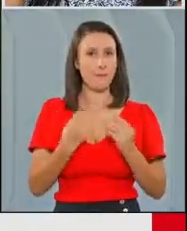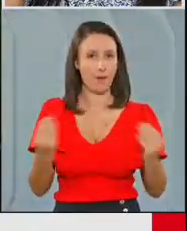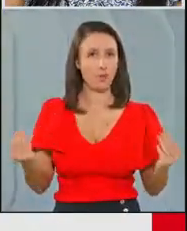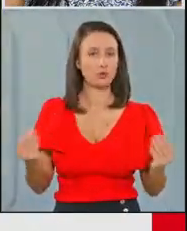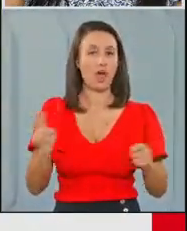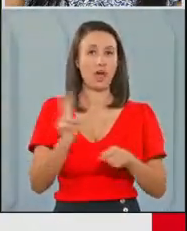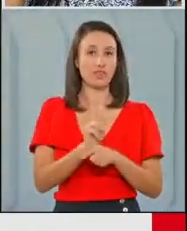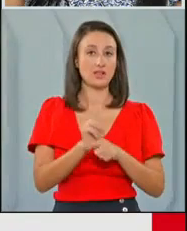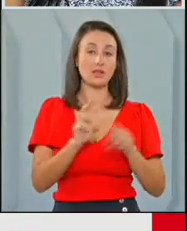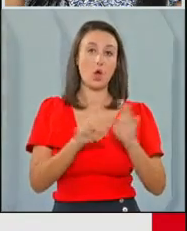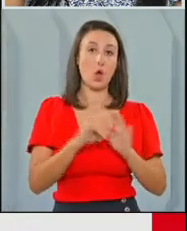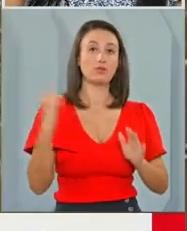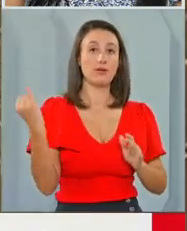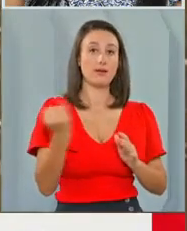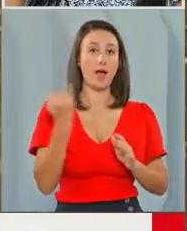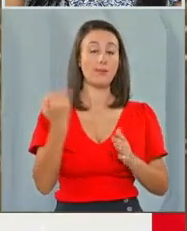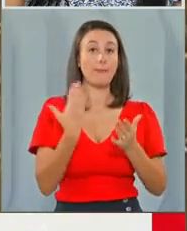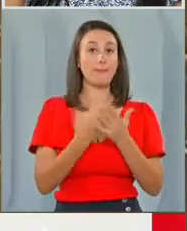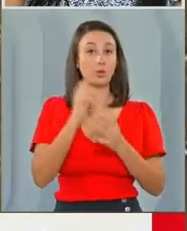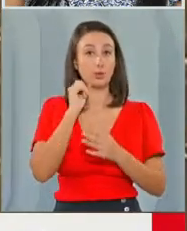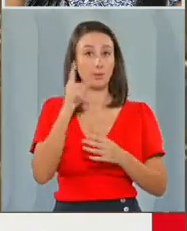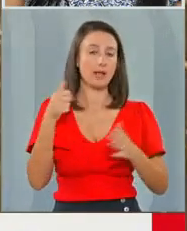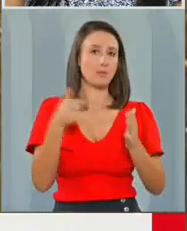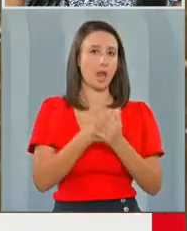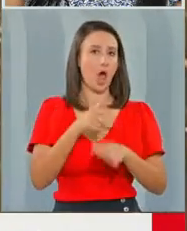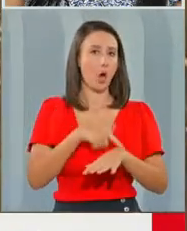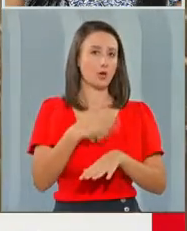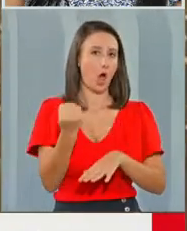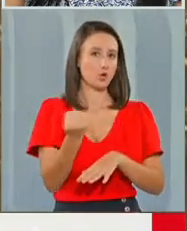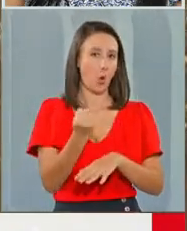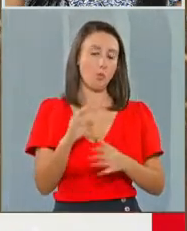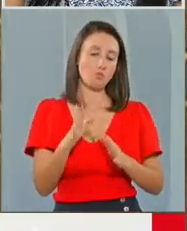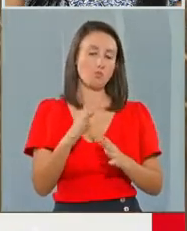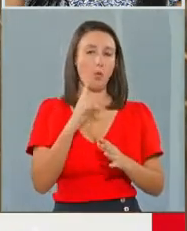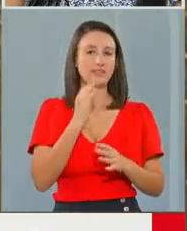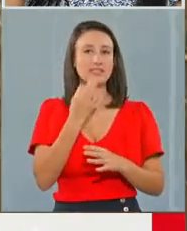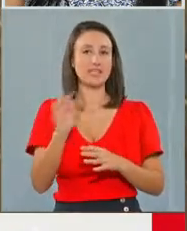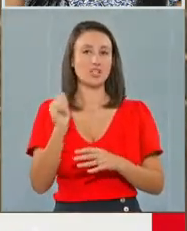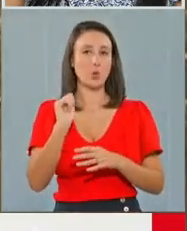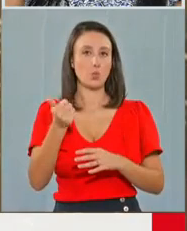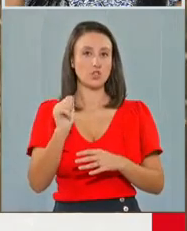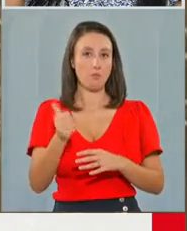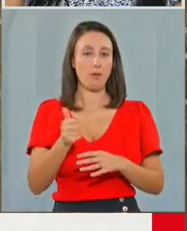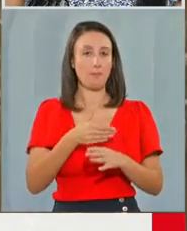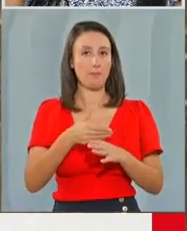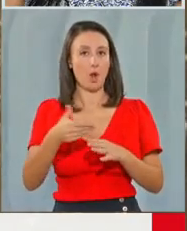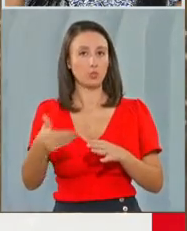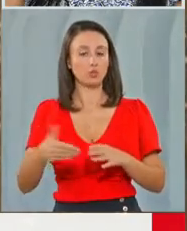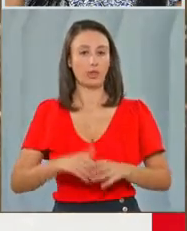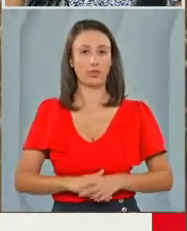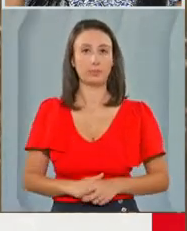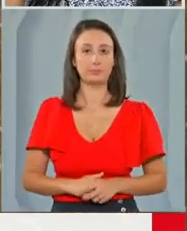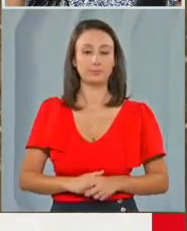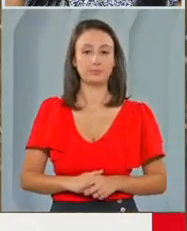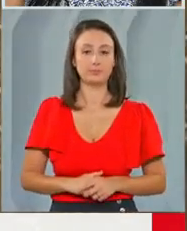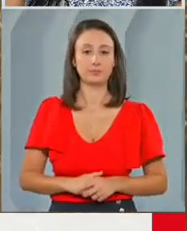cod galben pentru orele dimineții, până în jurul orei 9, poate eventual cel mult 10-11 să mai prelungească unele dintre ele pentru